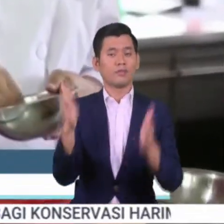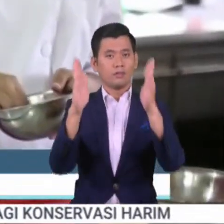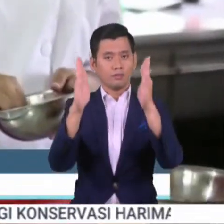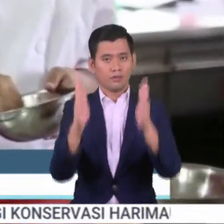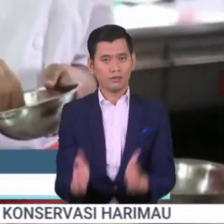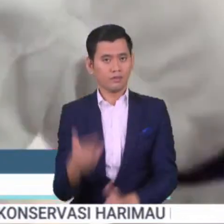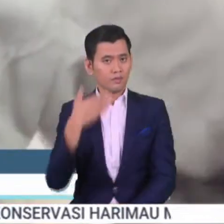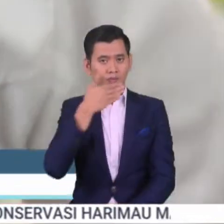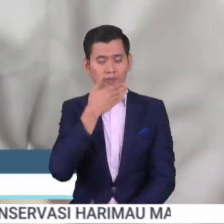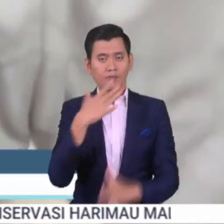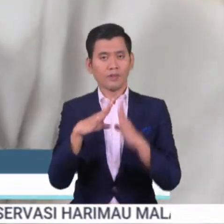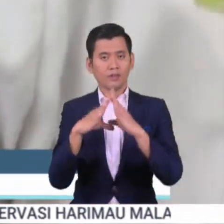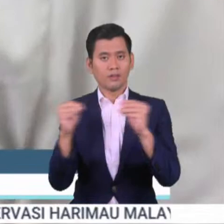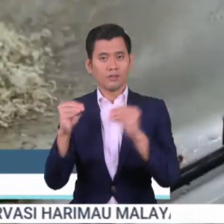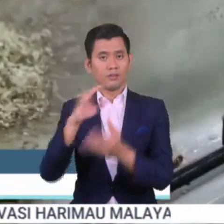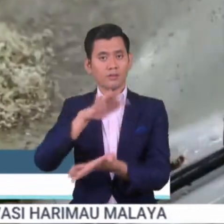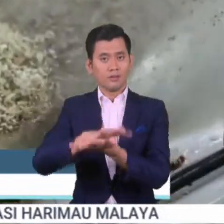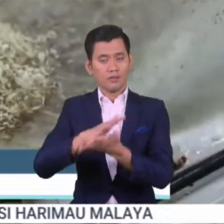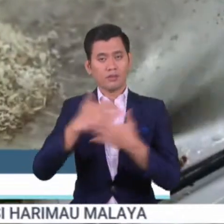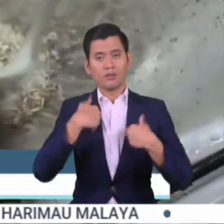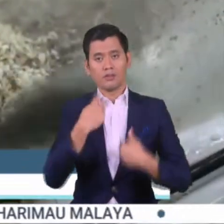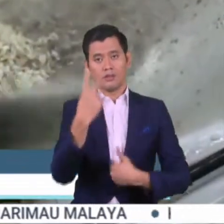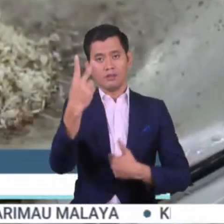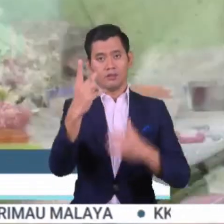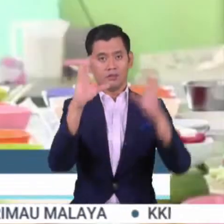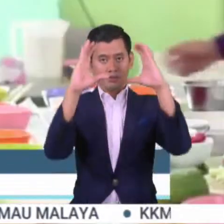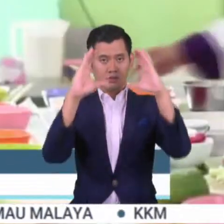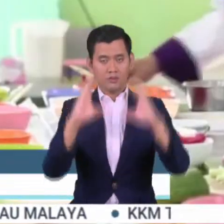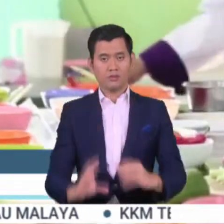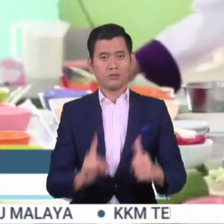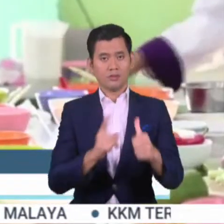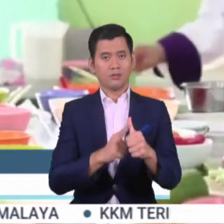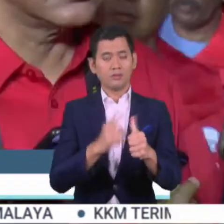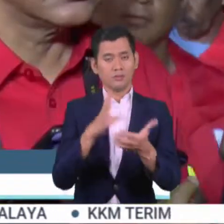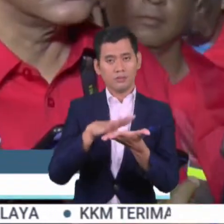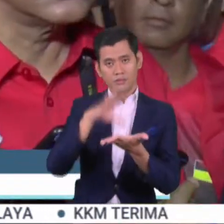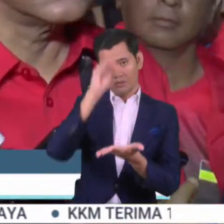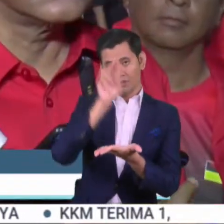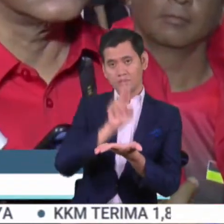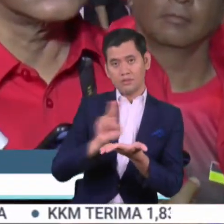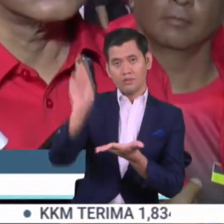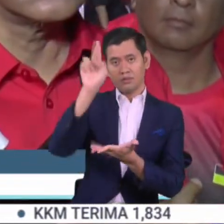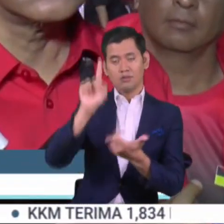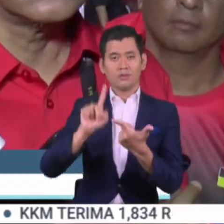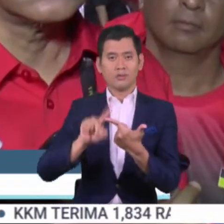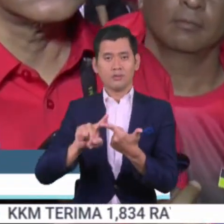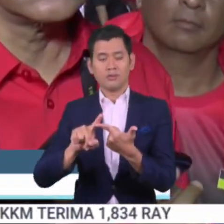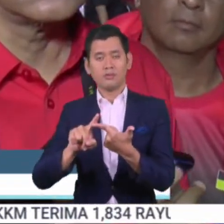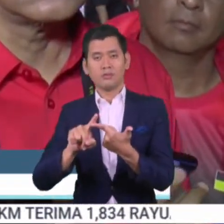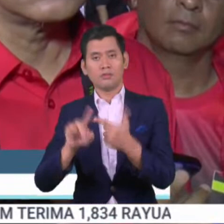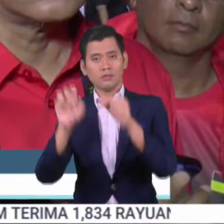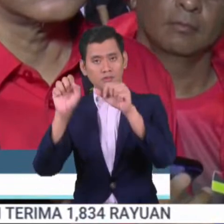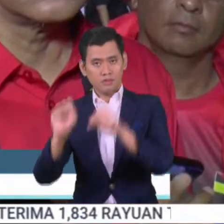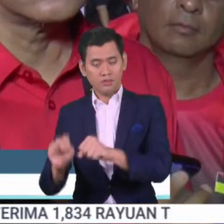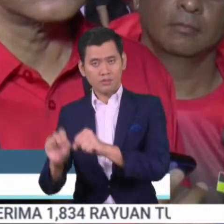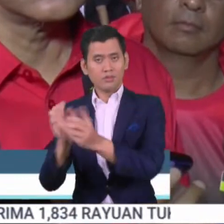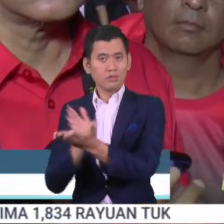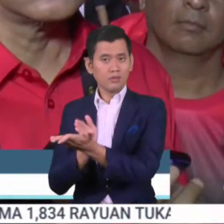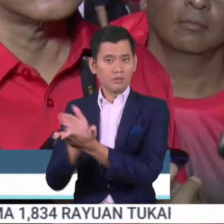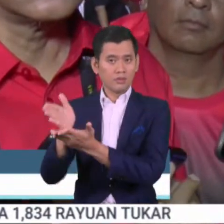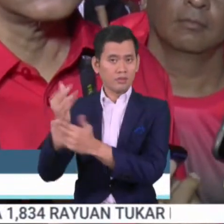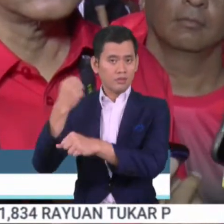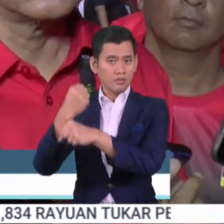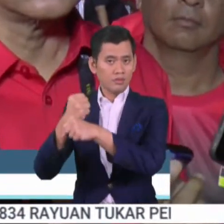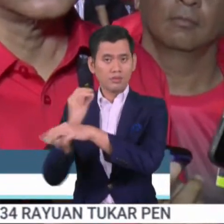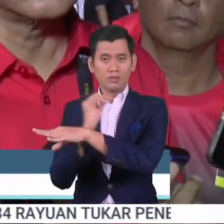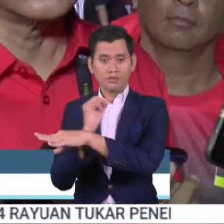muda lepasan sekolah, mereka ada dua jalan pilihan. Dia boleh pergi universiti dan belajar, lepas tu cari kerja, ataupun dia masuk industri terus